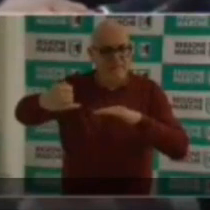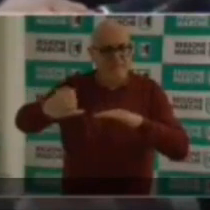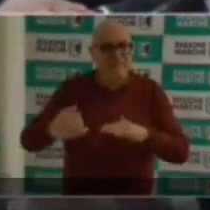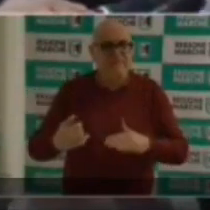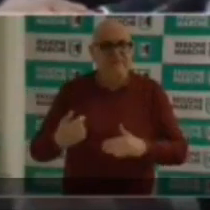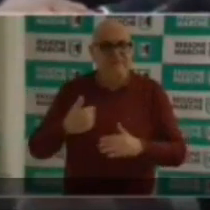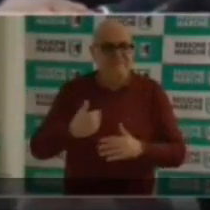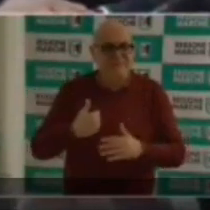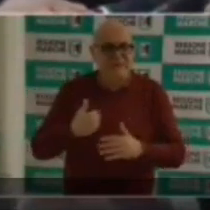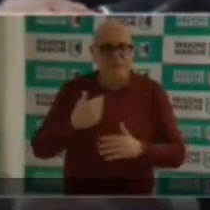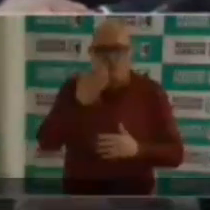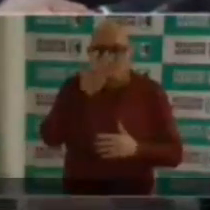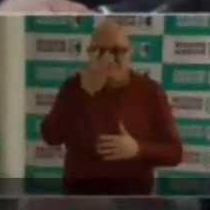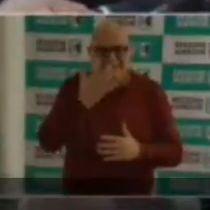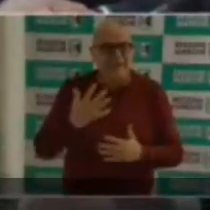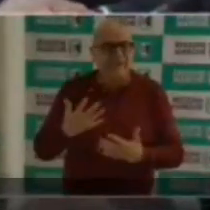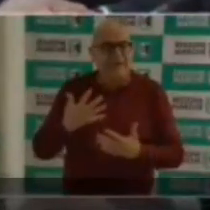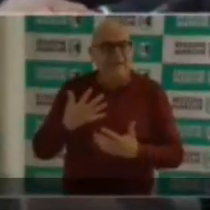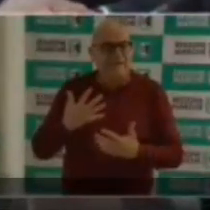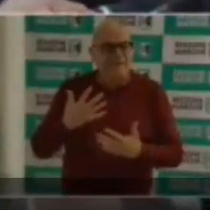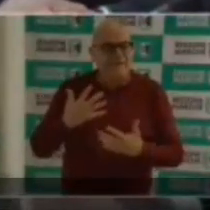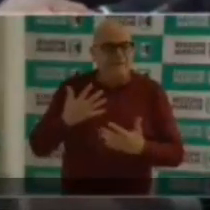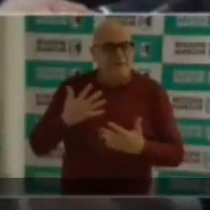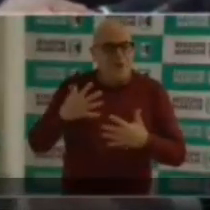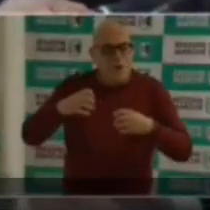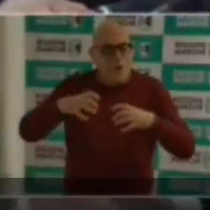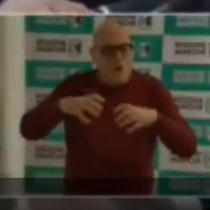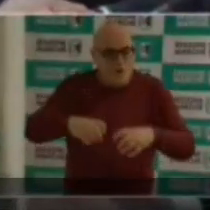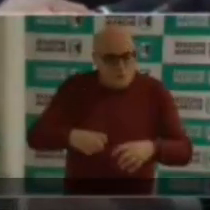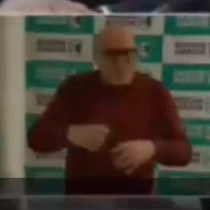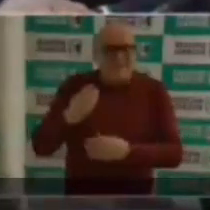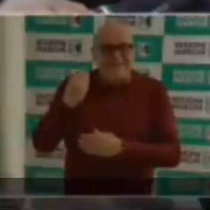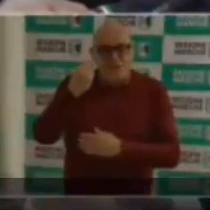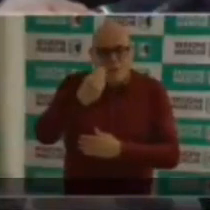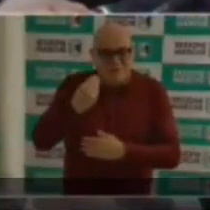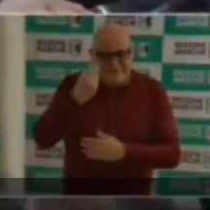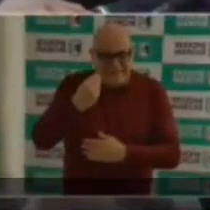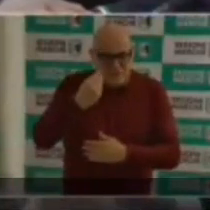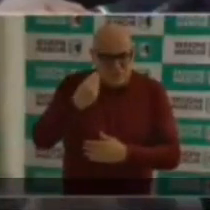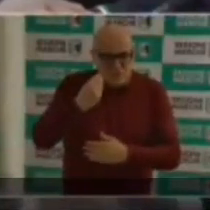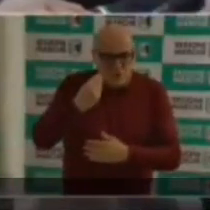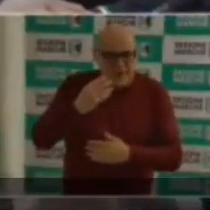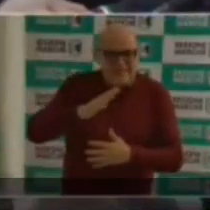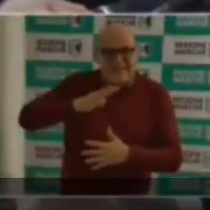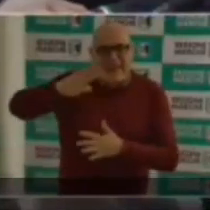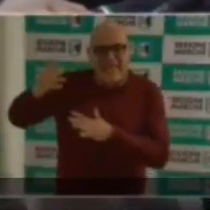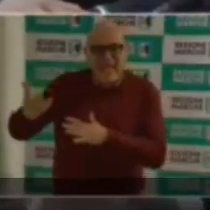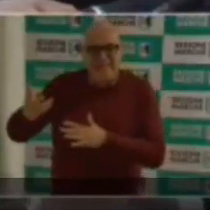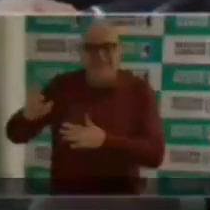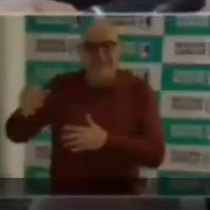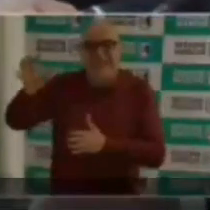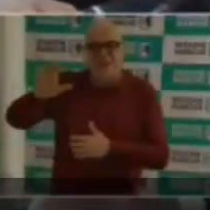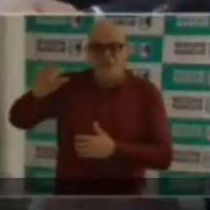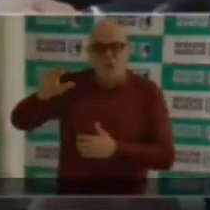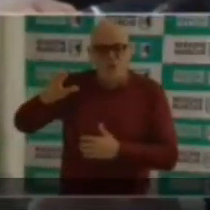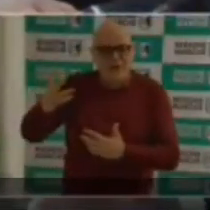presi anche insomma in considerazione dalle altre regioni che ci vedono sotto